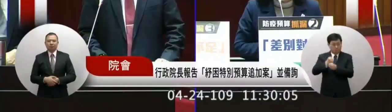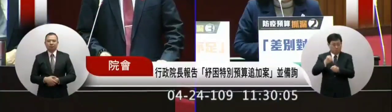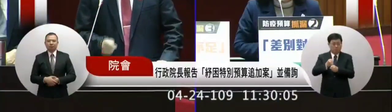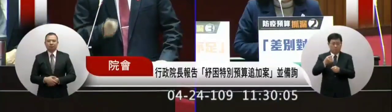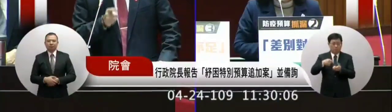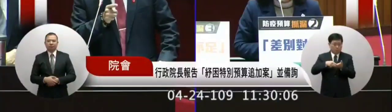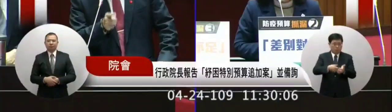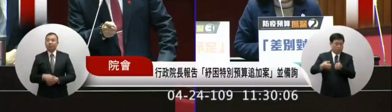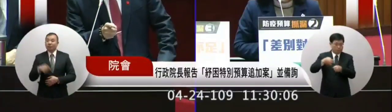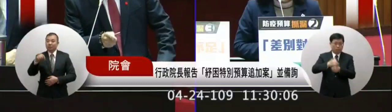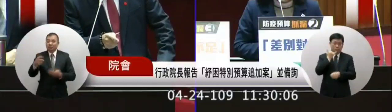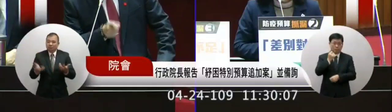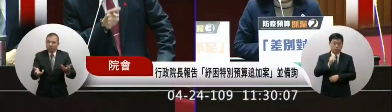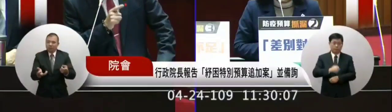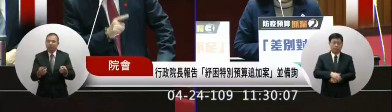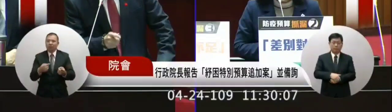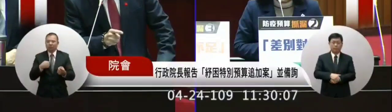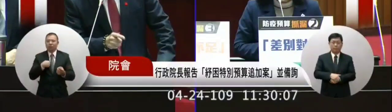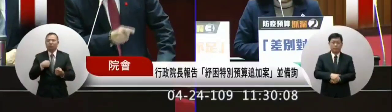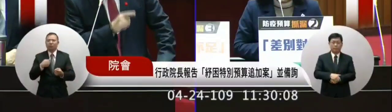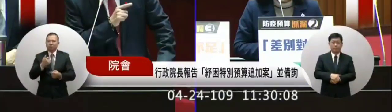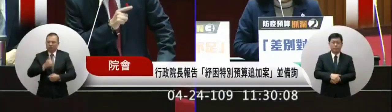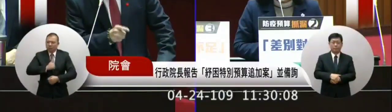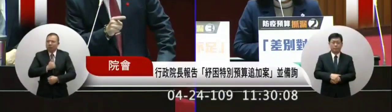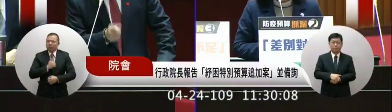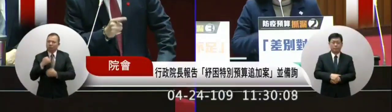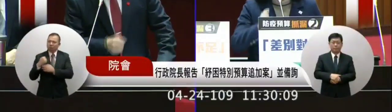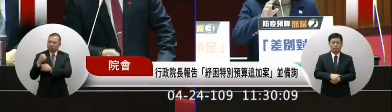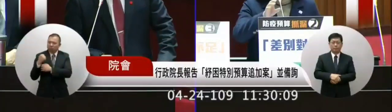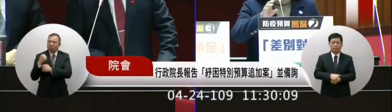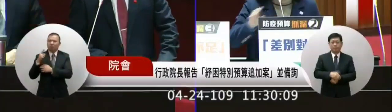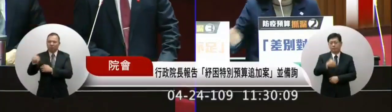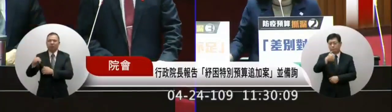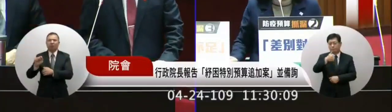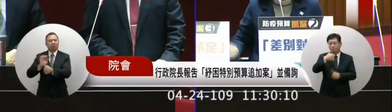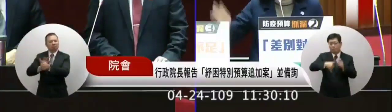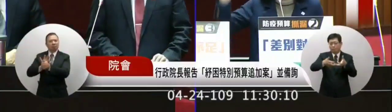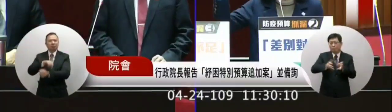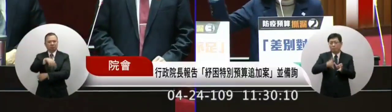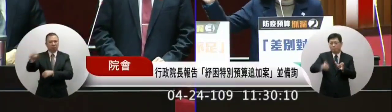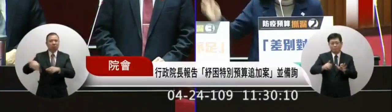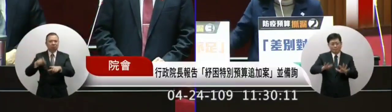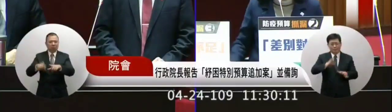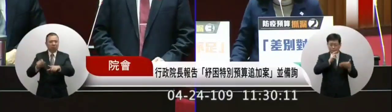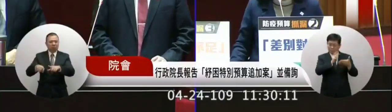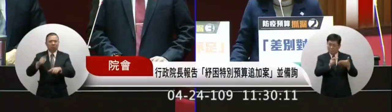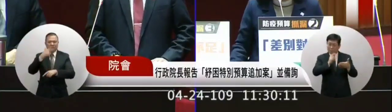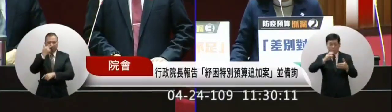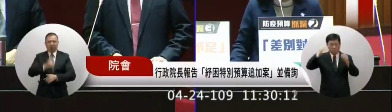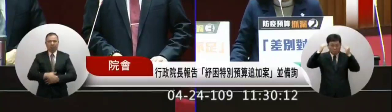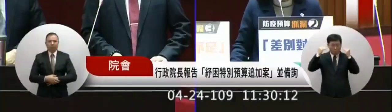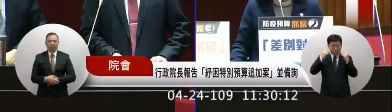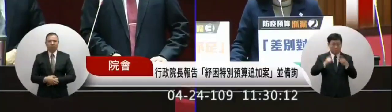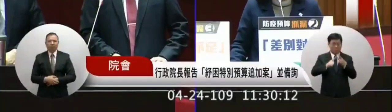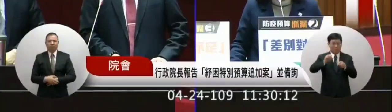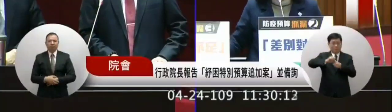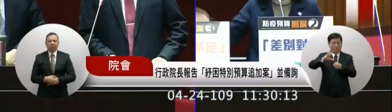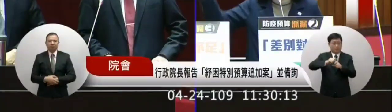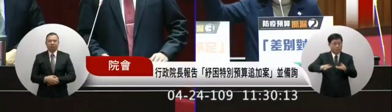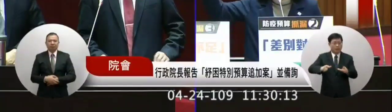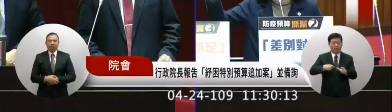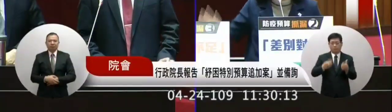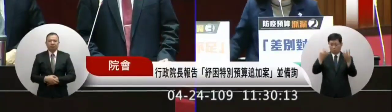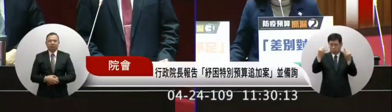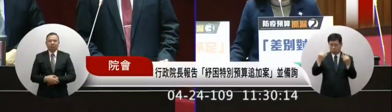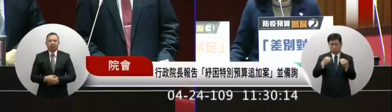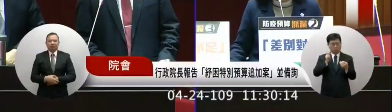不对？ 这个代志，我会使讲拢尽量予业界较方便。 好，谢谢沈部长。但是我们看看韩国跟加拿大，数